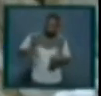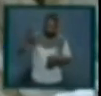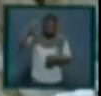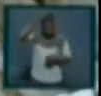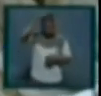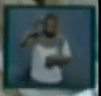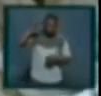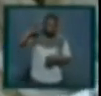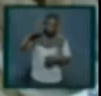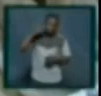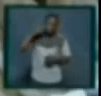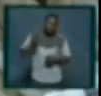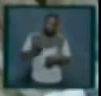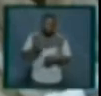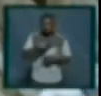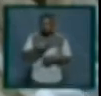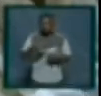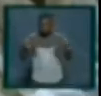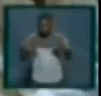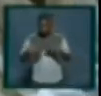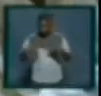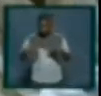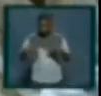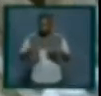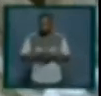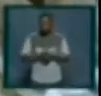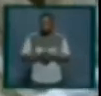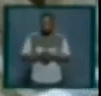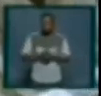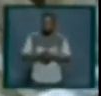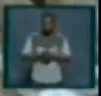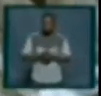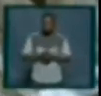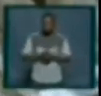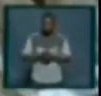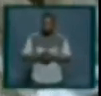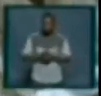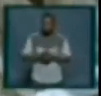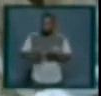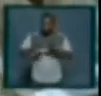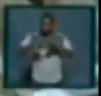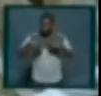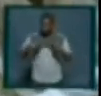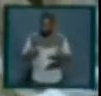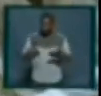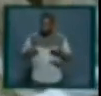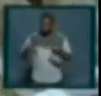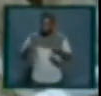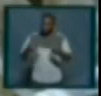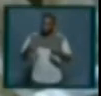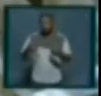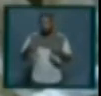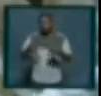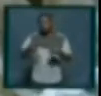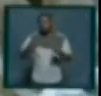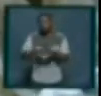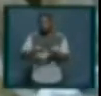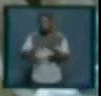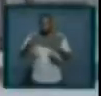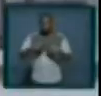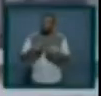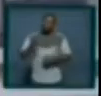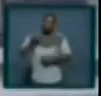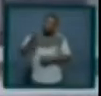cette réaction-là. Nous, bon, comme on avait un peu les moyens, on voulait l'amener à